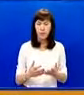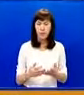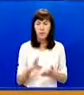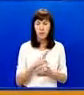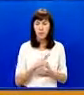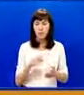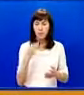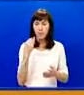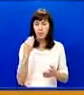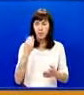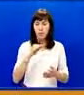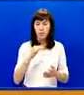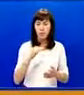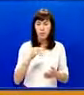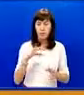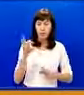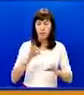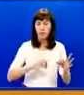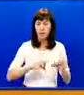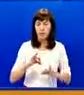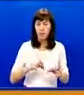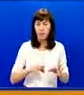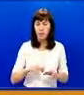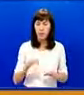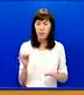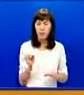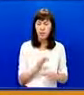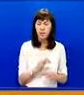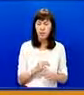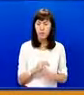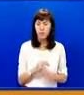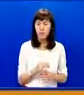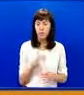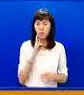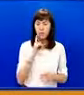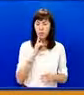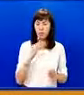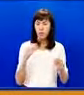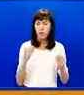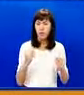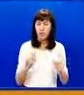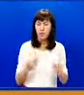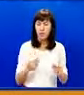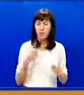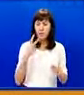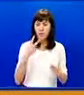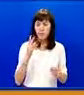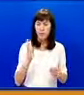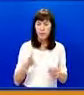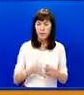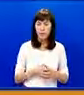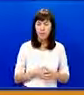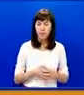да сапа жағынан, дизайндық нұсқалар жағынан және қол жетімді бағада екендігіне көздерін жеткізу.